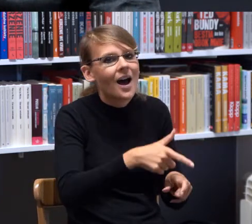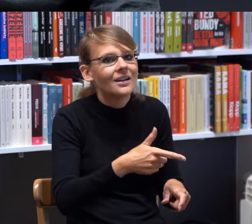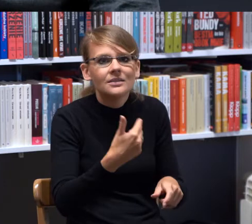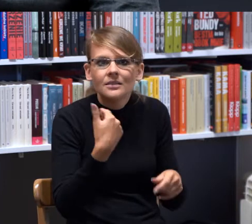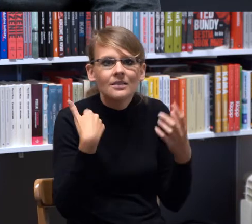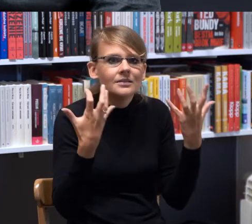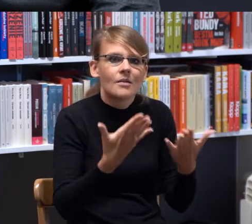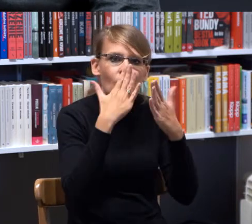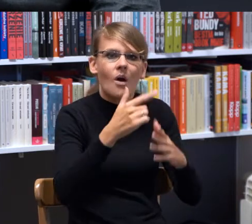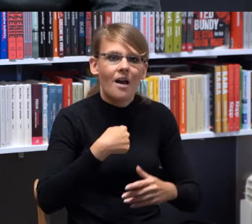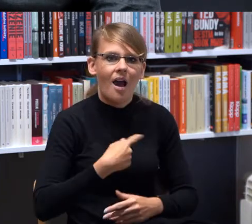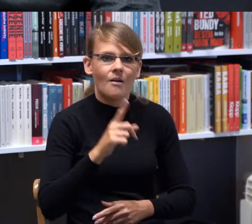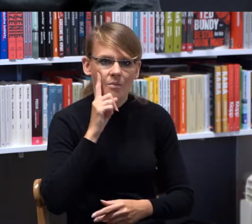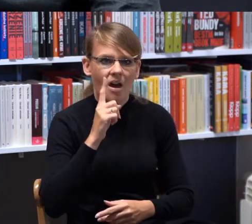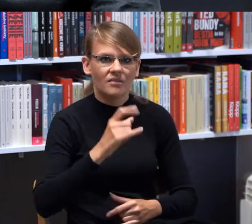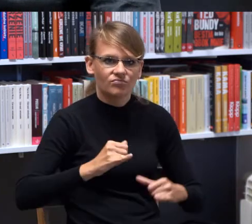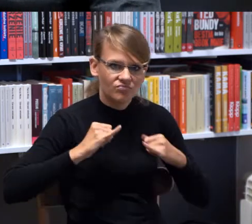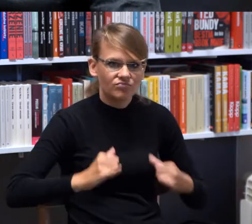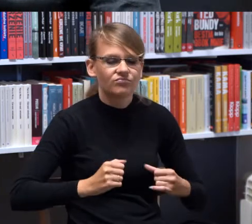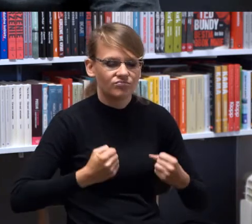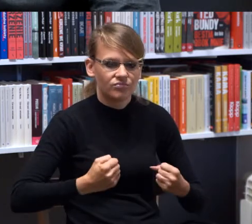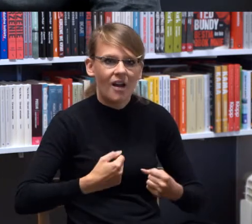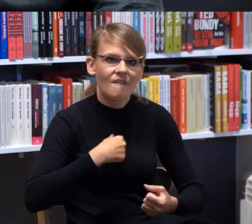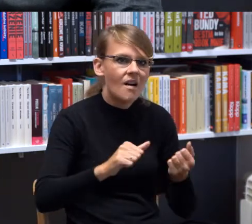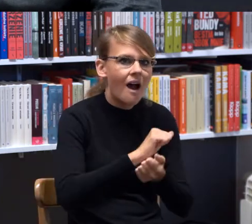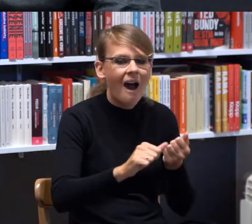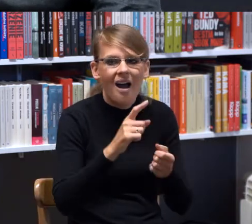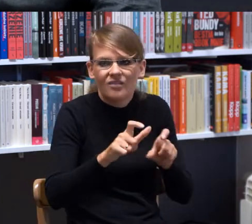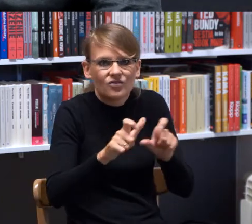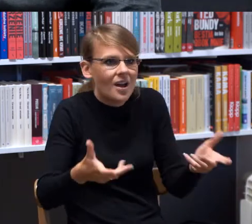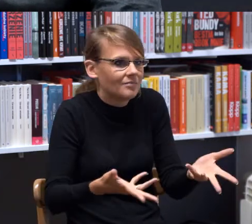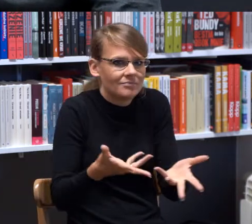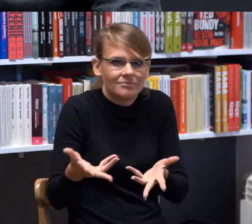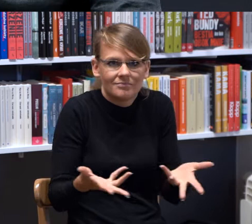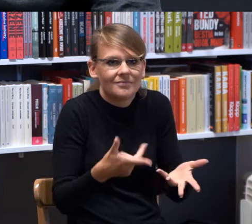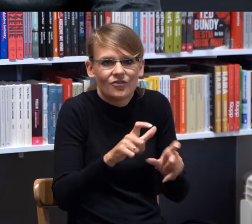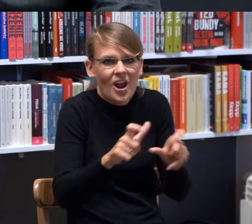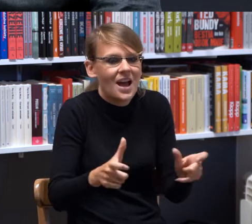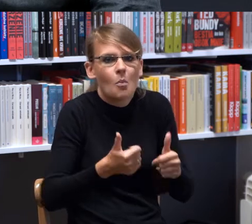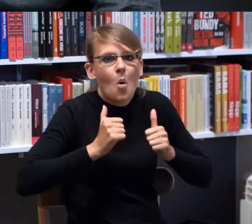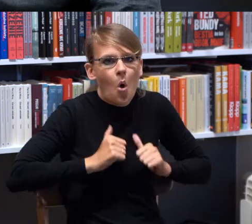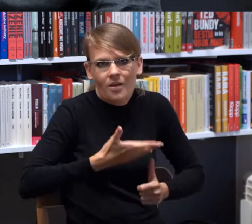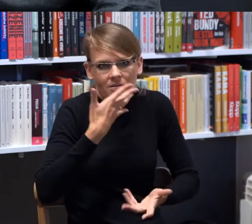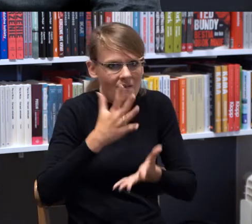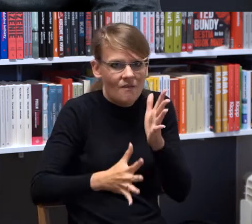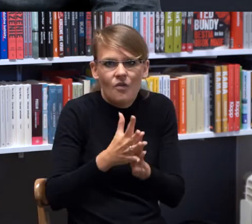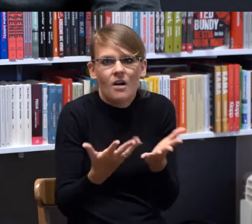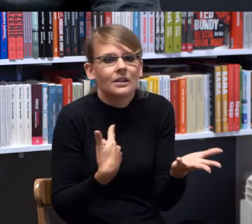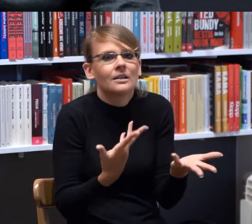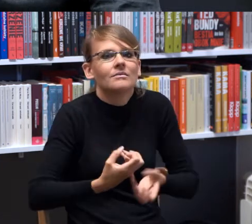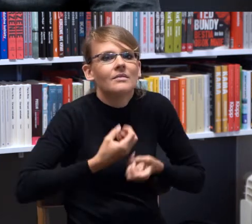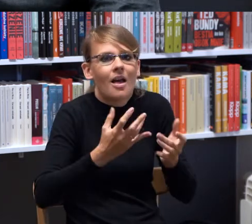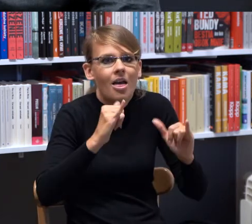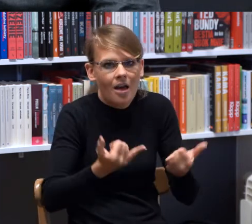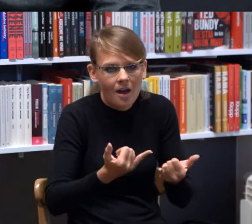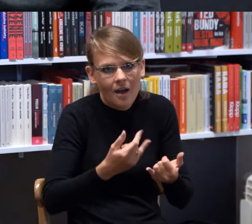okazywaniu swojej męskości, waleczności, on nie może znaleźć ujścia, czyli innymi słowy w czasach pokoju, to on się kanalizuje w obyczaju